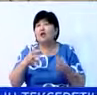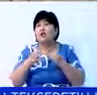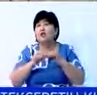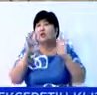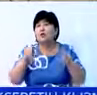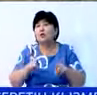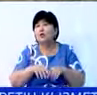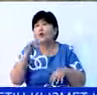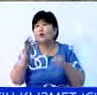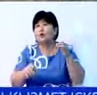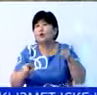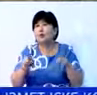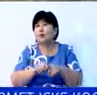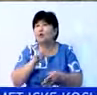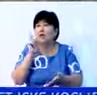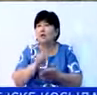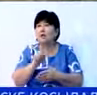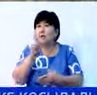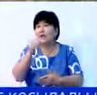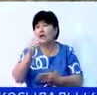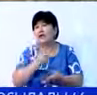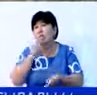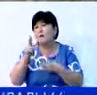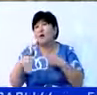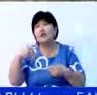негізінде сот органына міндеттеу туралы талап